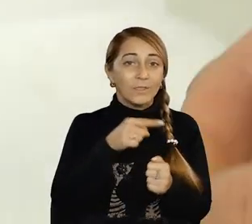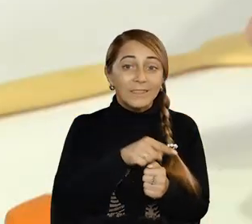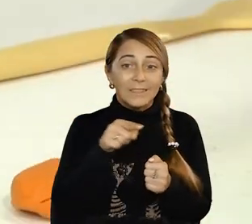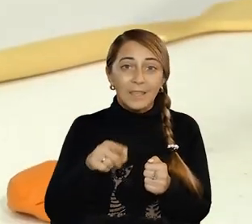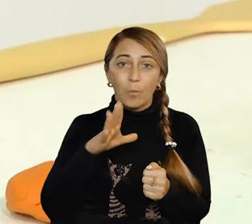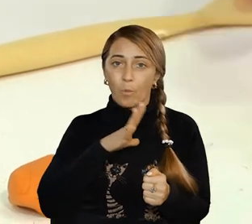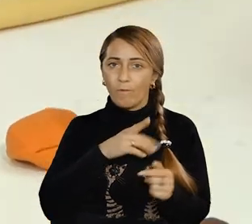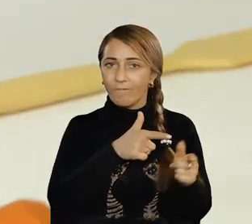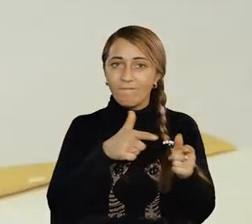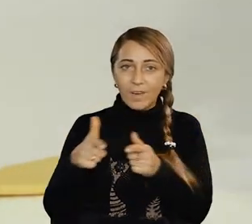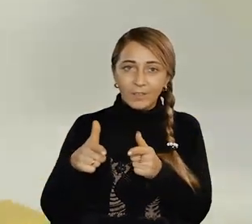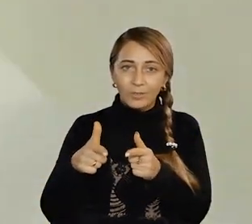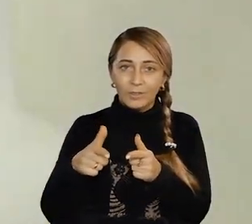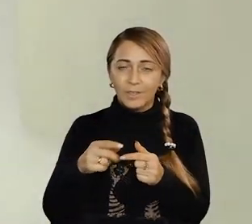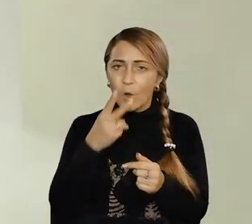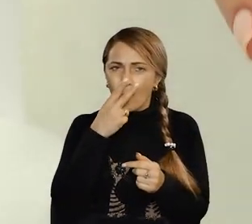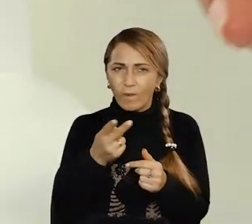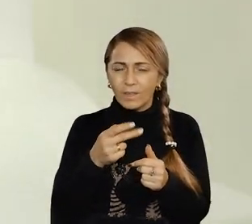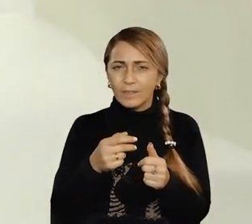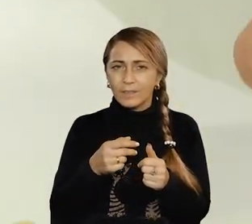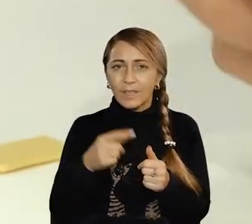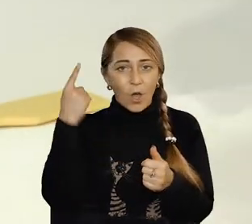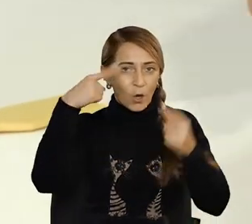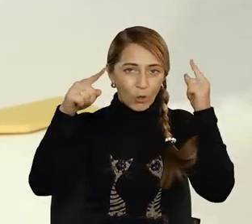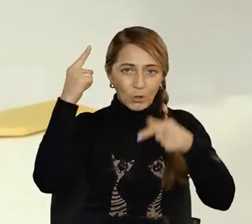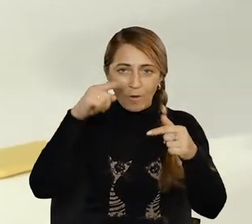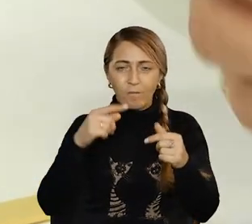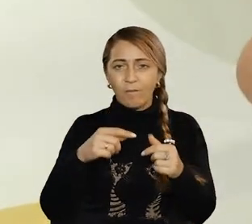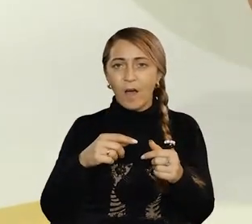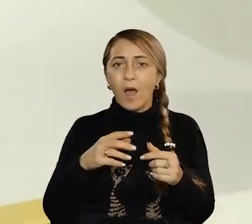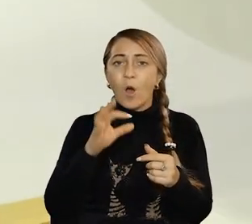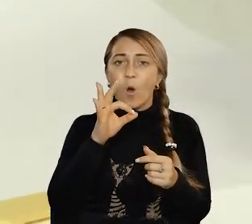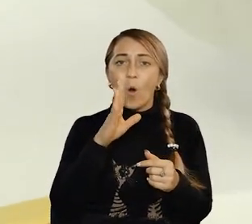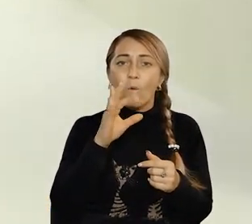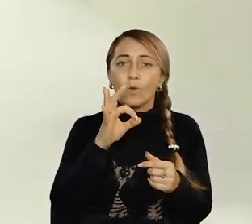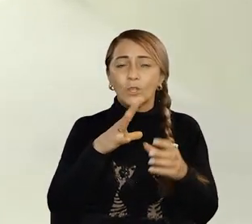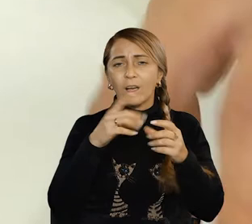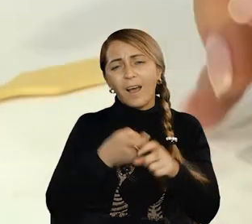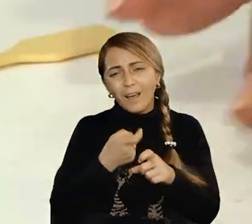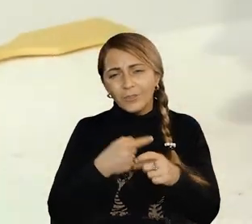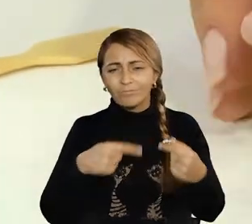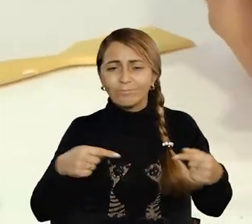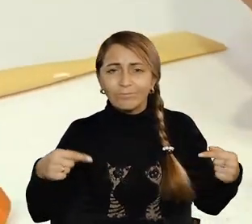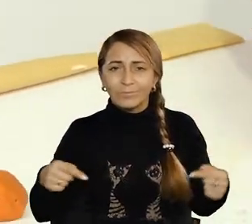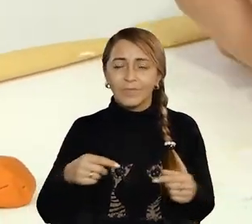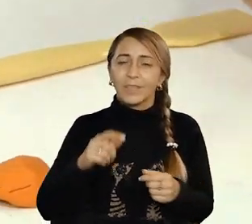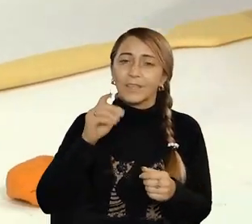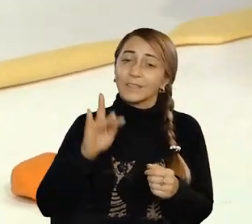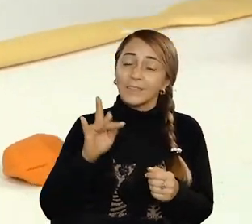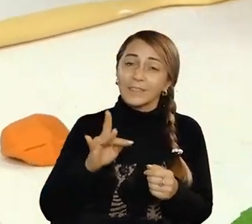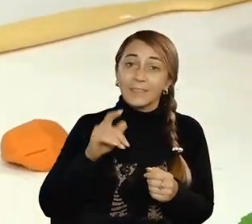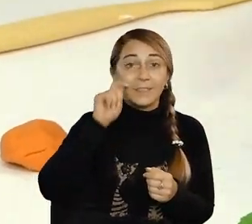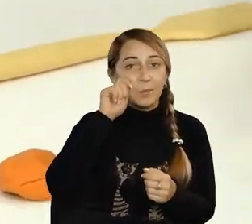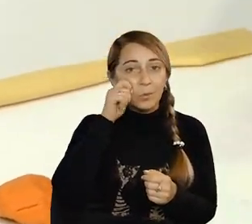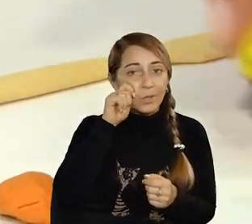них був виготовлений у вигляді казкового овоча. Тільки уявіть, стільці – цибулинки із